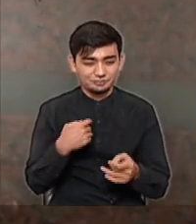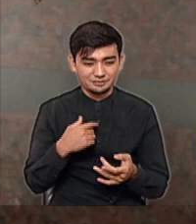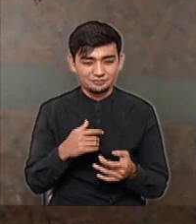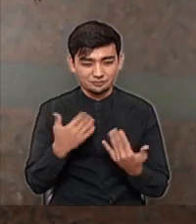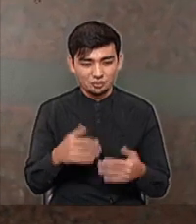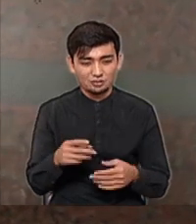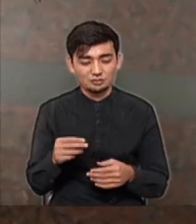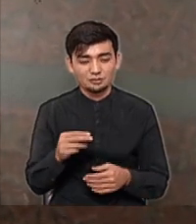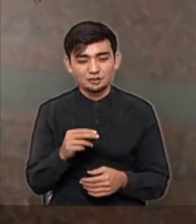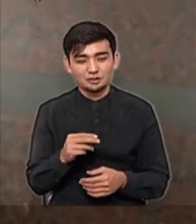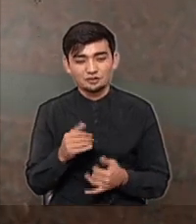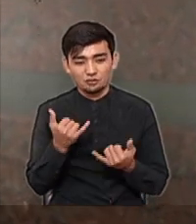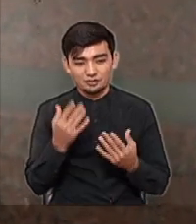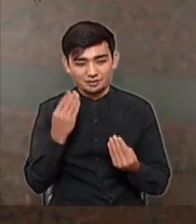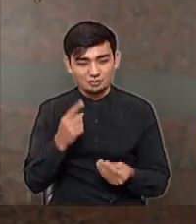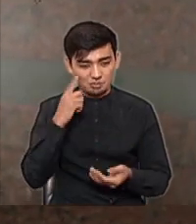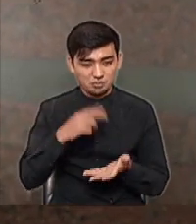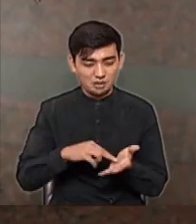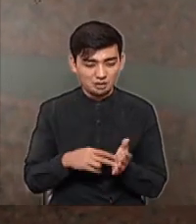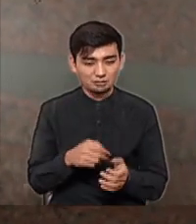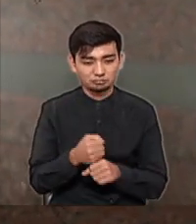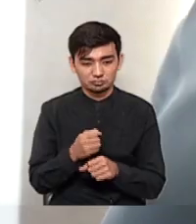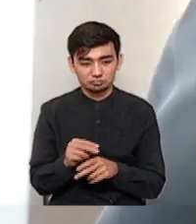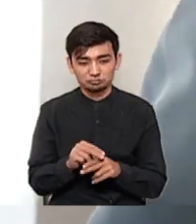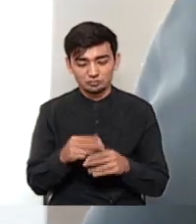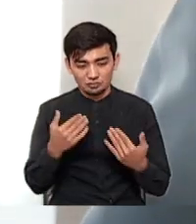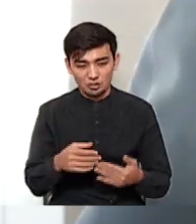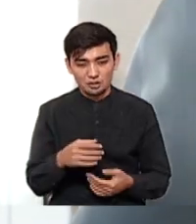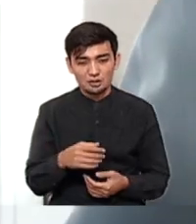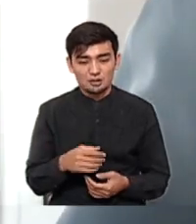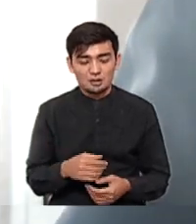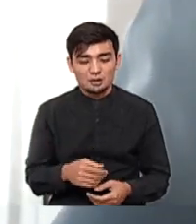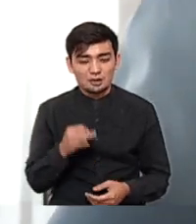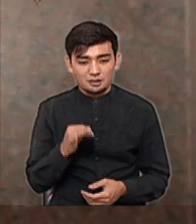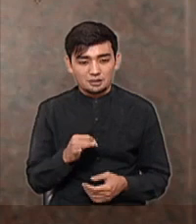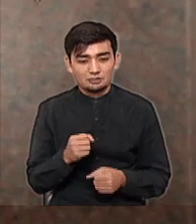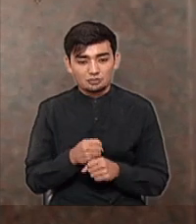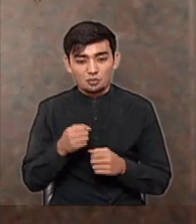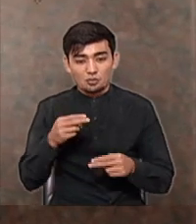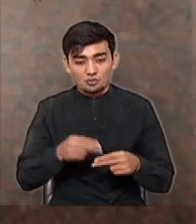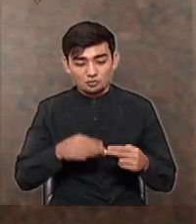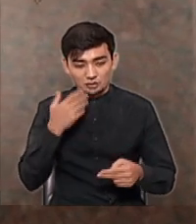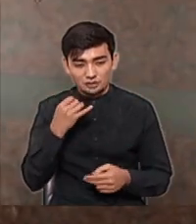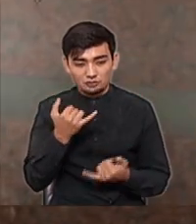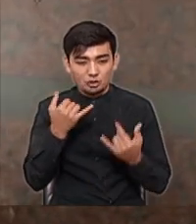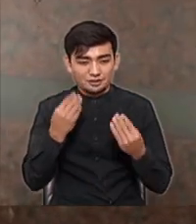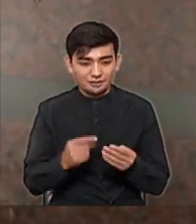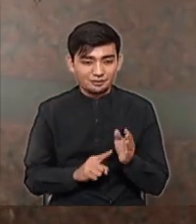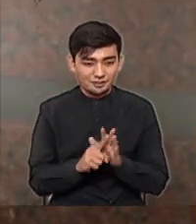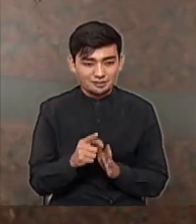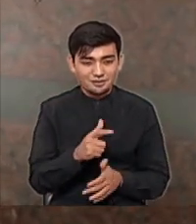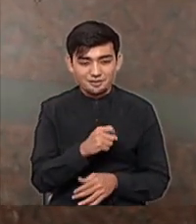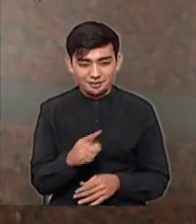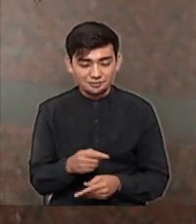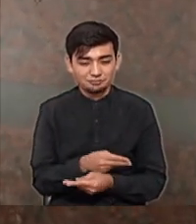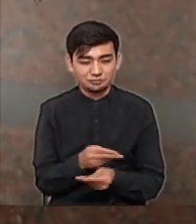қондырғыны іске қосу бүгінге жоспарланды. Соған сәйкес қондырғыны іске қосу жұмыстары жүргізіліп, бүгінгі күннен бастап сұйытылған мұнай